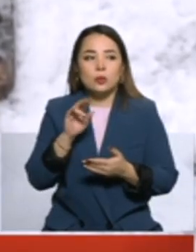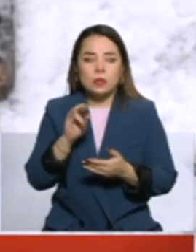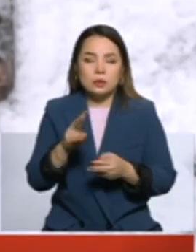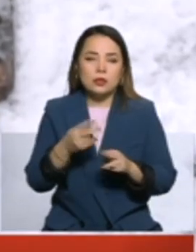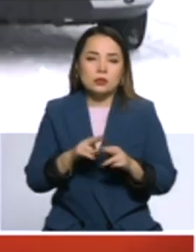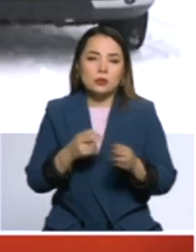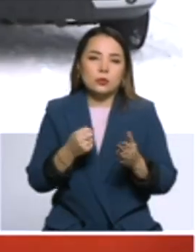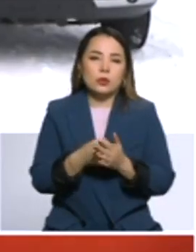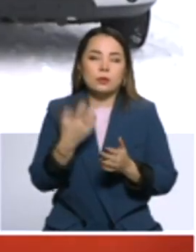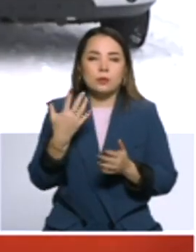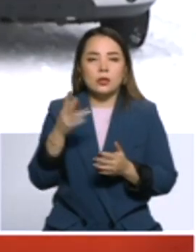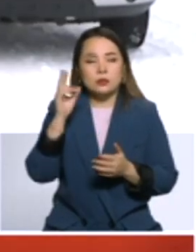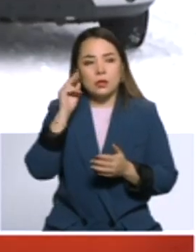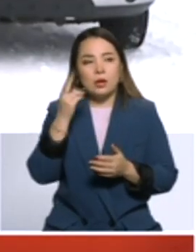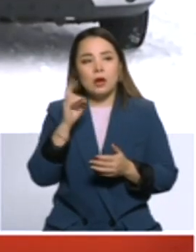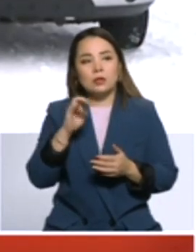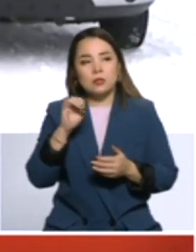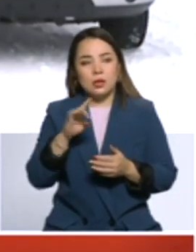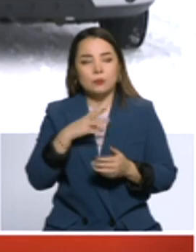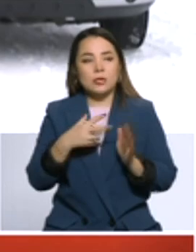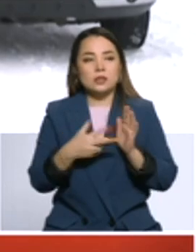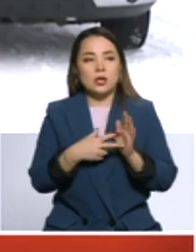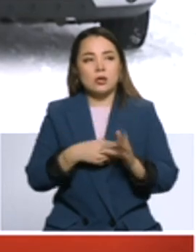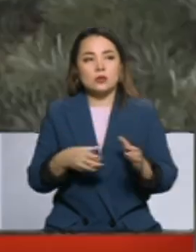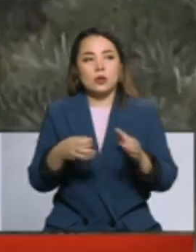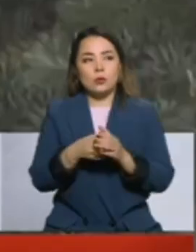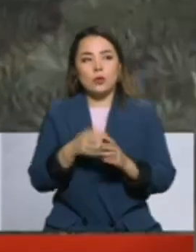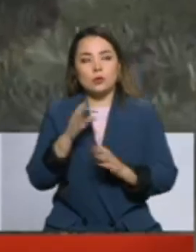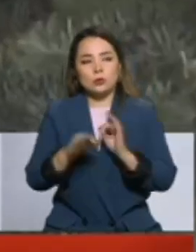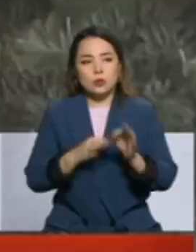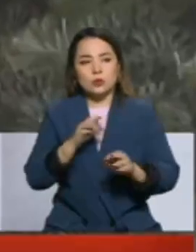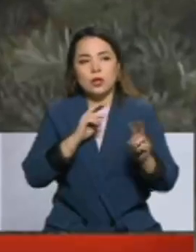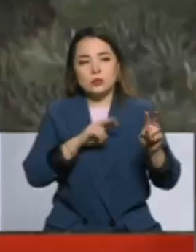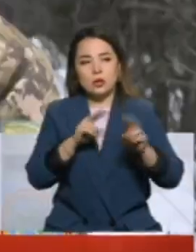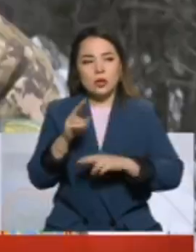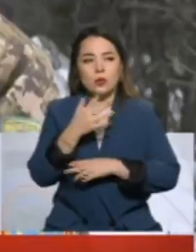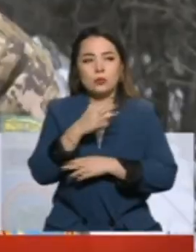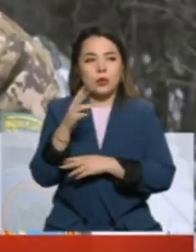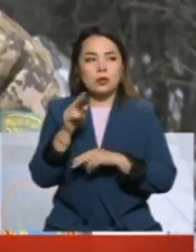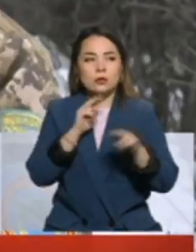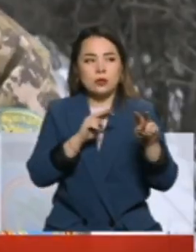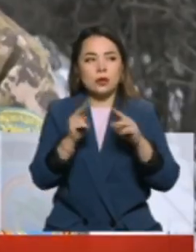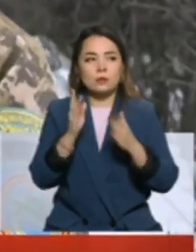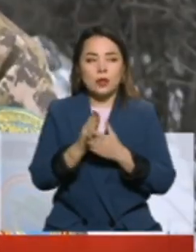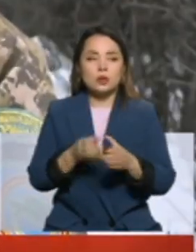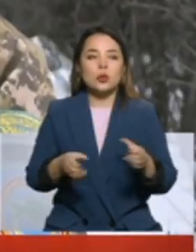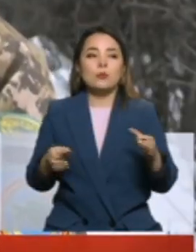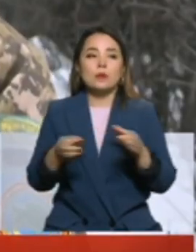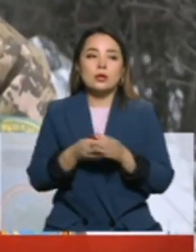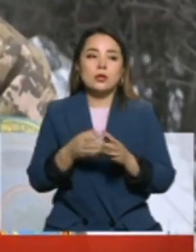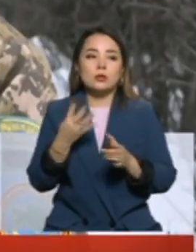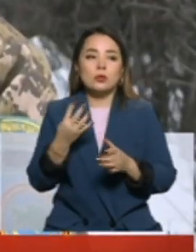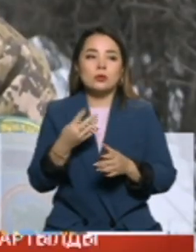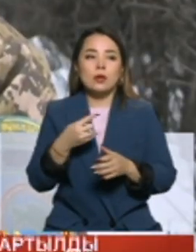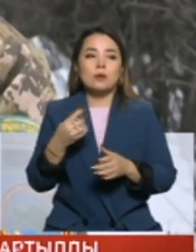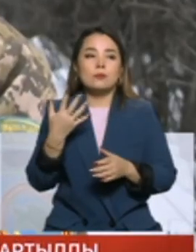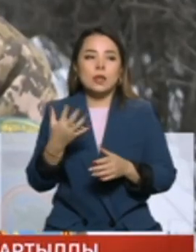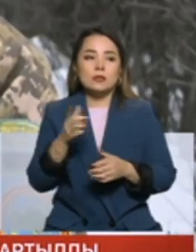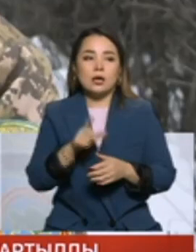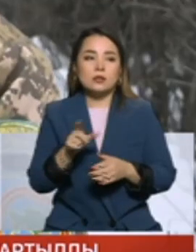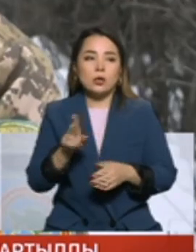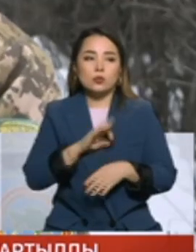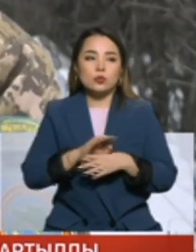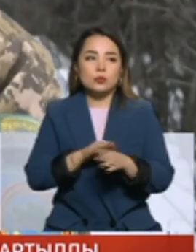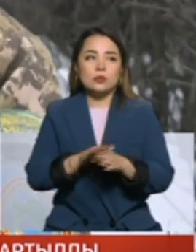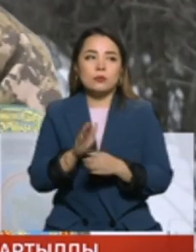20-сынан қаңтардың 5-іне дейін 8 мобильді топ құрылып, 50 адам тәулік бойы орман күзетеді. Әр мобильді топта 4-тен 5-тен адамдар жұмыс